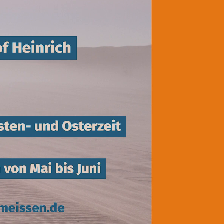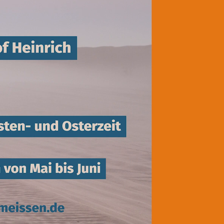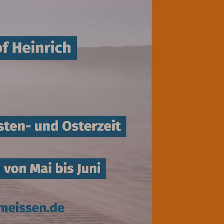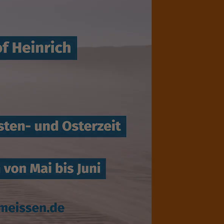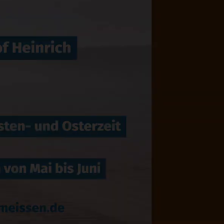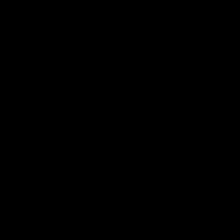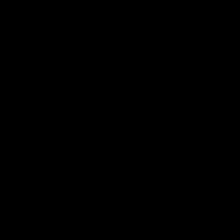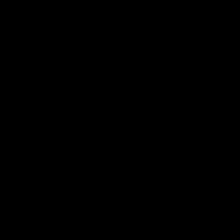Amen.